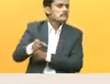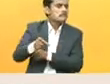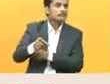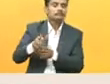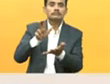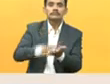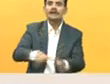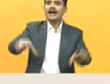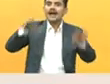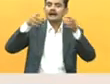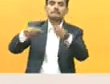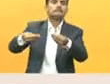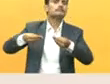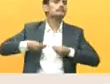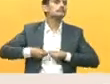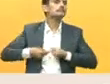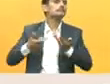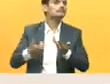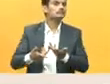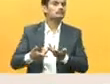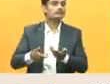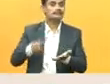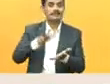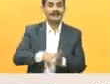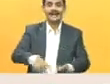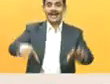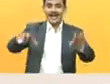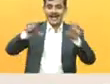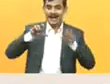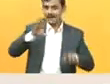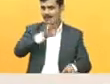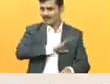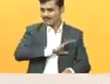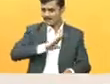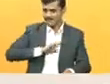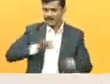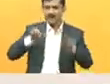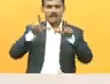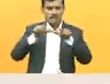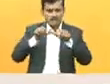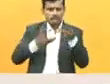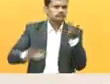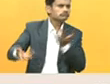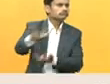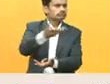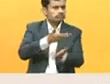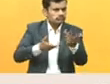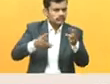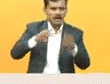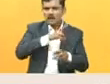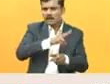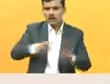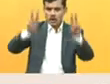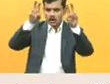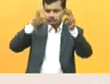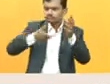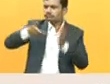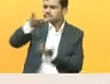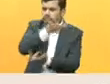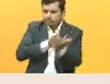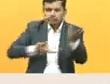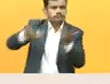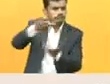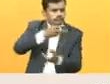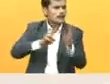पवित्र संविधान दिया। संविधान सभा के दौरान अनेक विषयों पर लंबी लंबी चर्चाएं